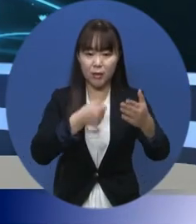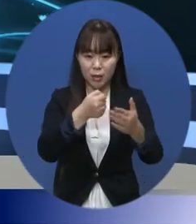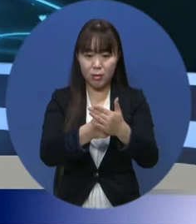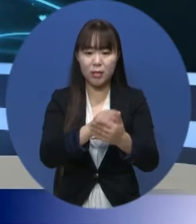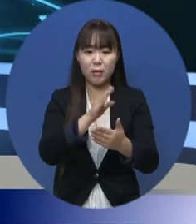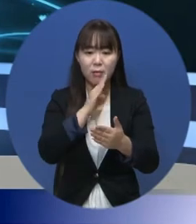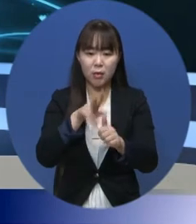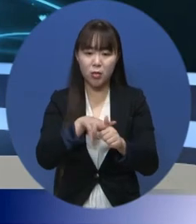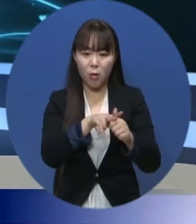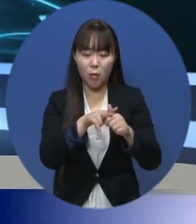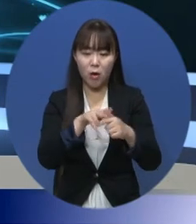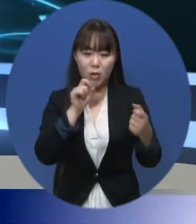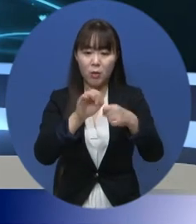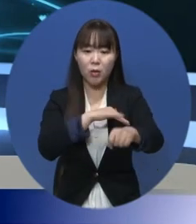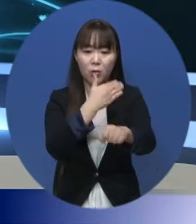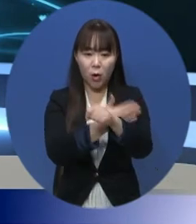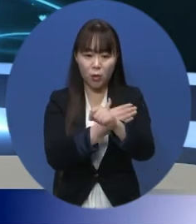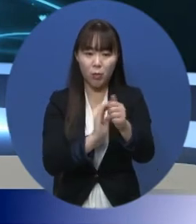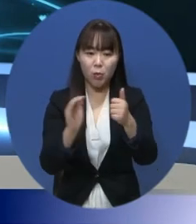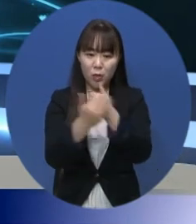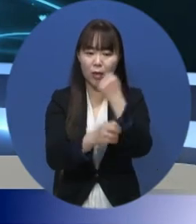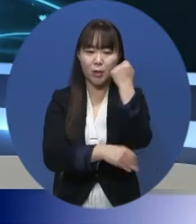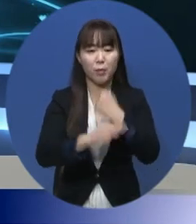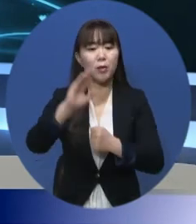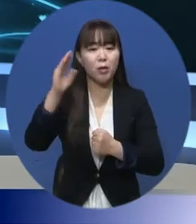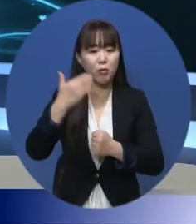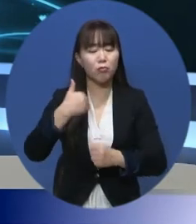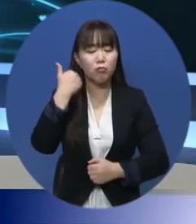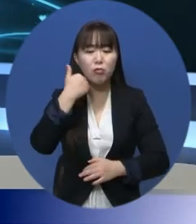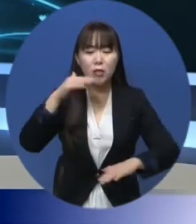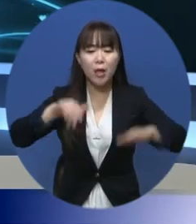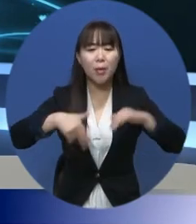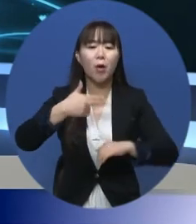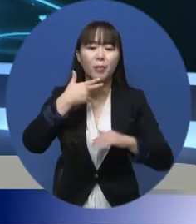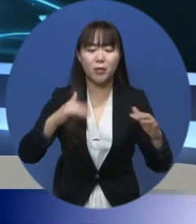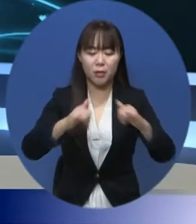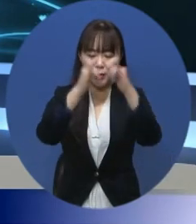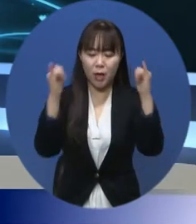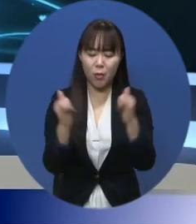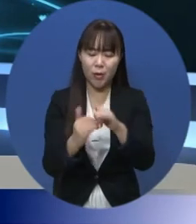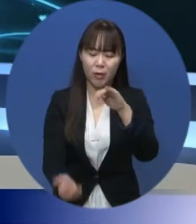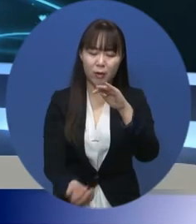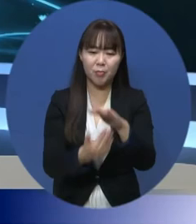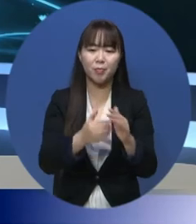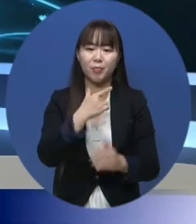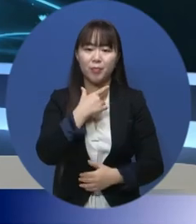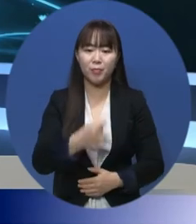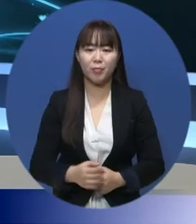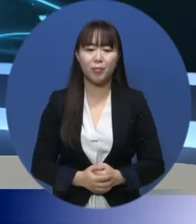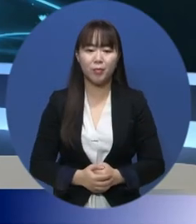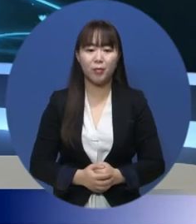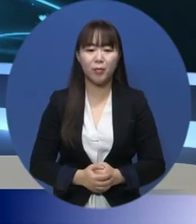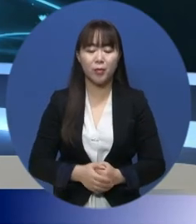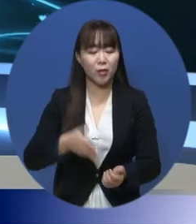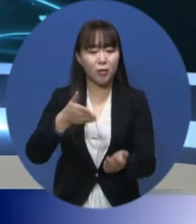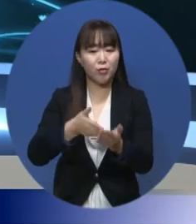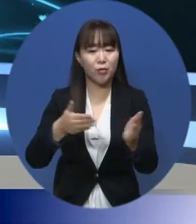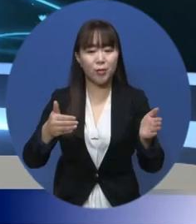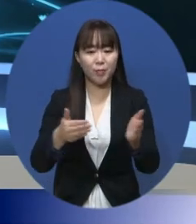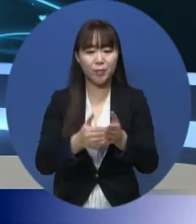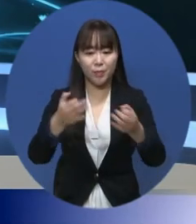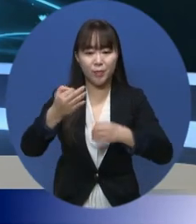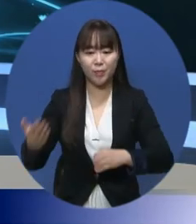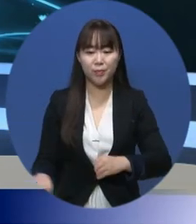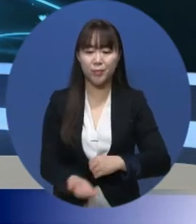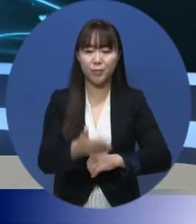정보 접근권을 보장하는 주춧돌이 되어 누구도 차별받지 않는 사회가 되길 바랍니다 이상 복지 tv 뉴스를